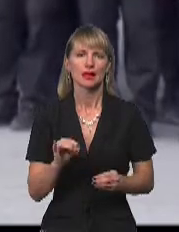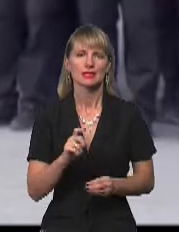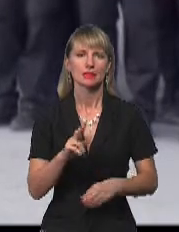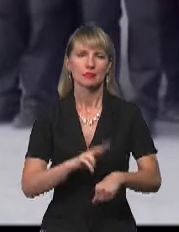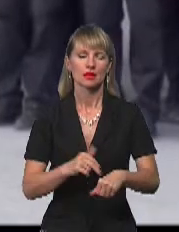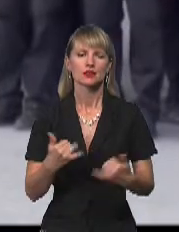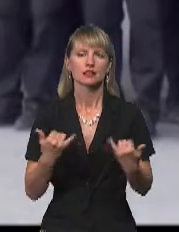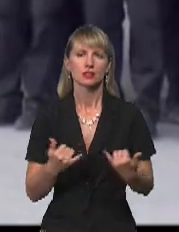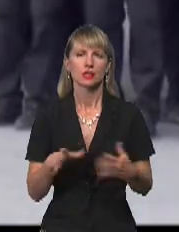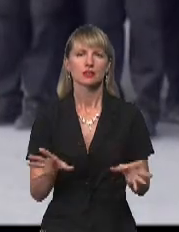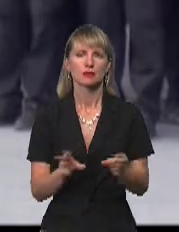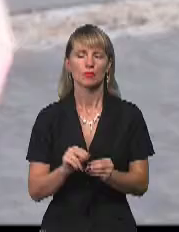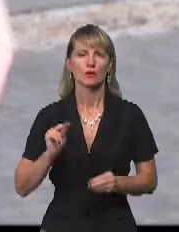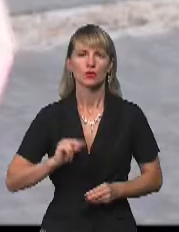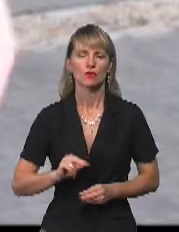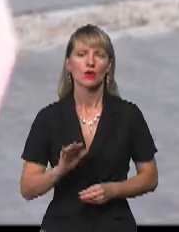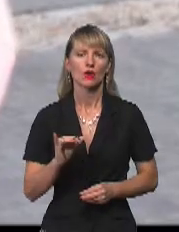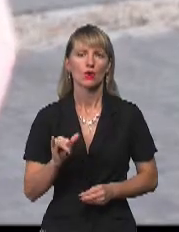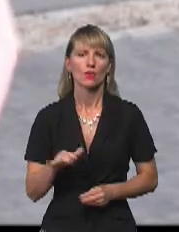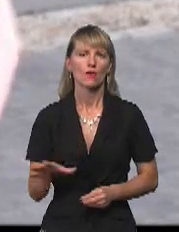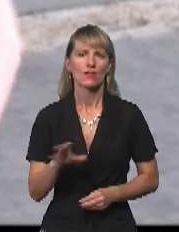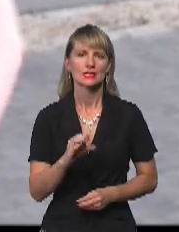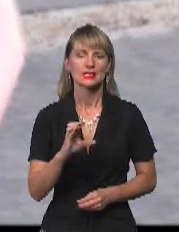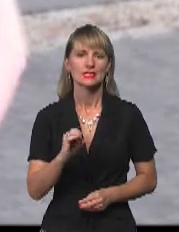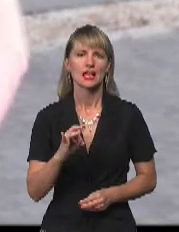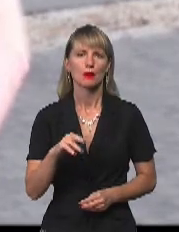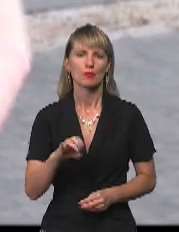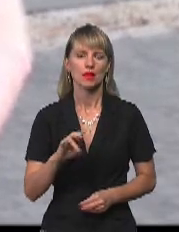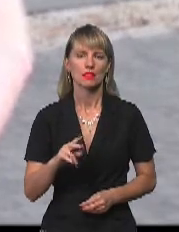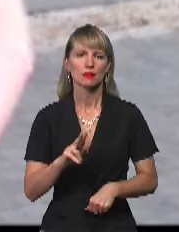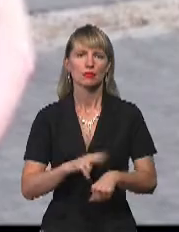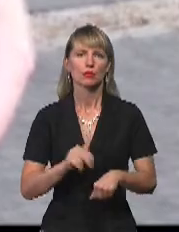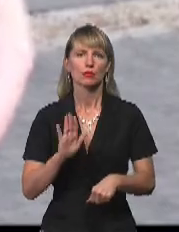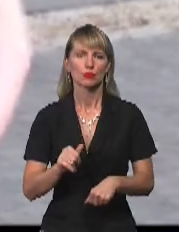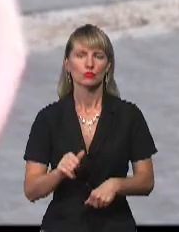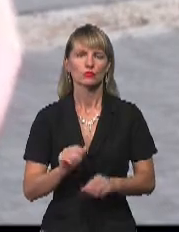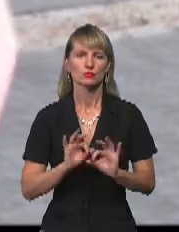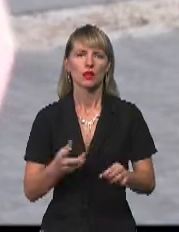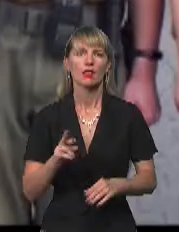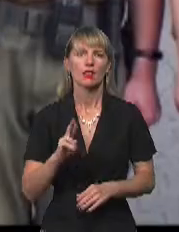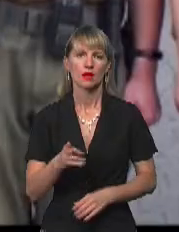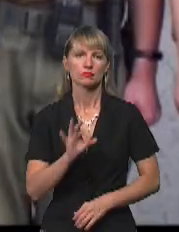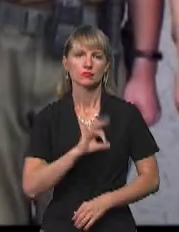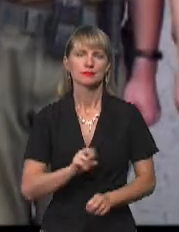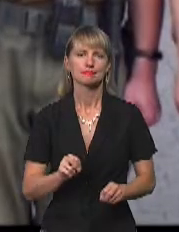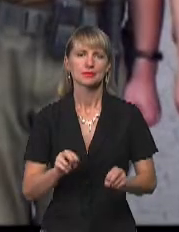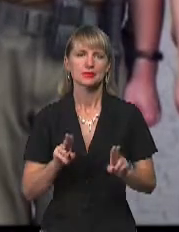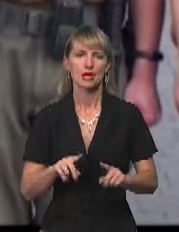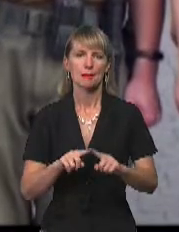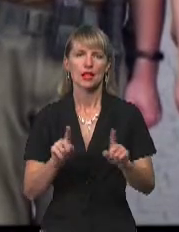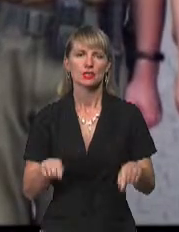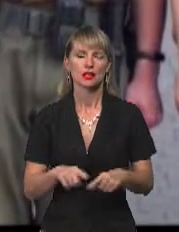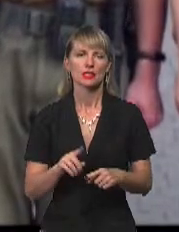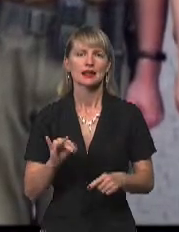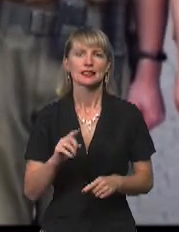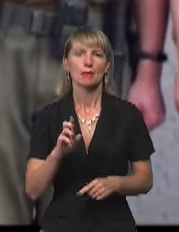поліції. Нині вони співпрацюватимуть увесь серпень. Патрульні їх інструктуватимуть, як користуватися спеціальними планшетами з